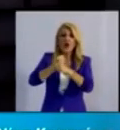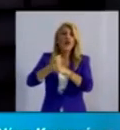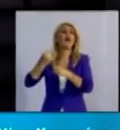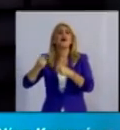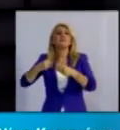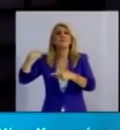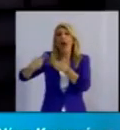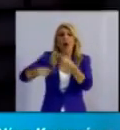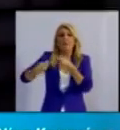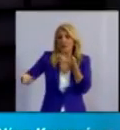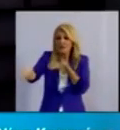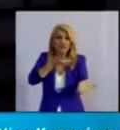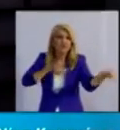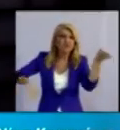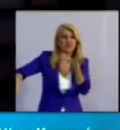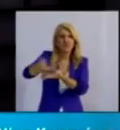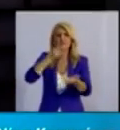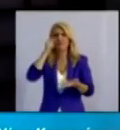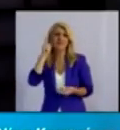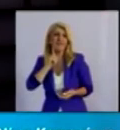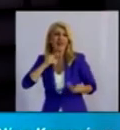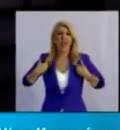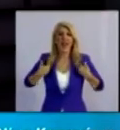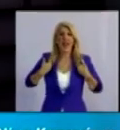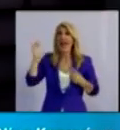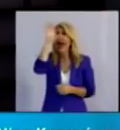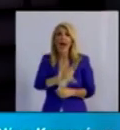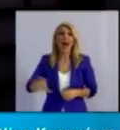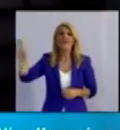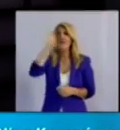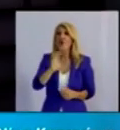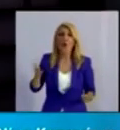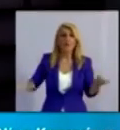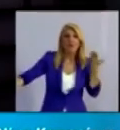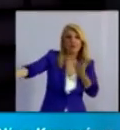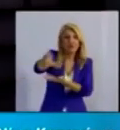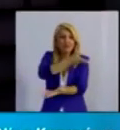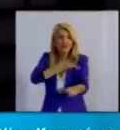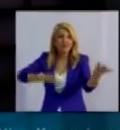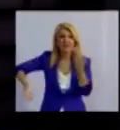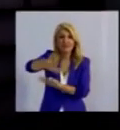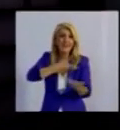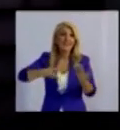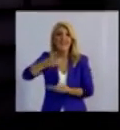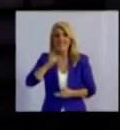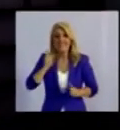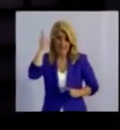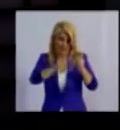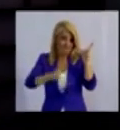από όλη την Ευρώπη, με άλλες κουλτούρες, συνήθειες και παραδόσεις. 35 χρόνια οικοδόμησης του ευρωπαϊκού τρόπου